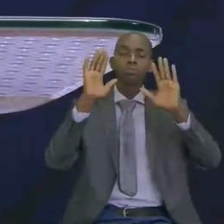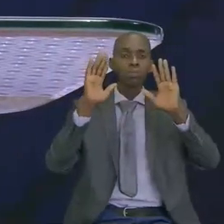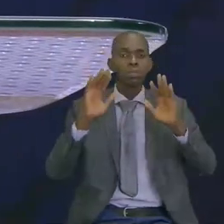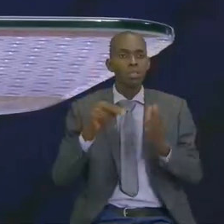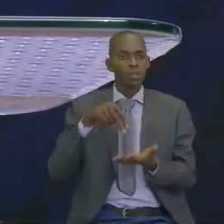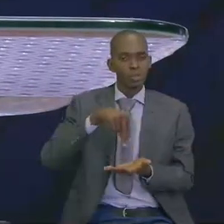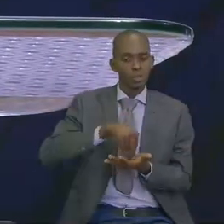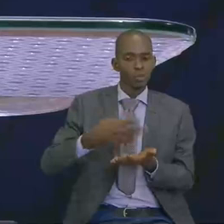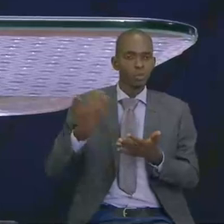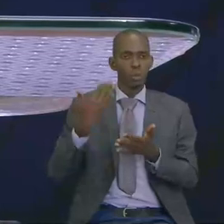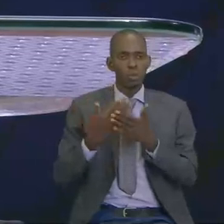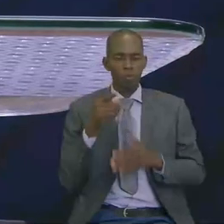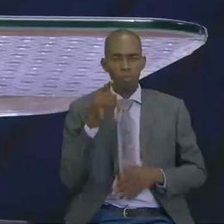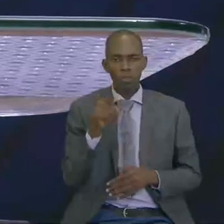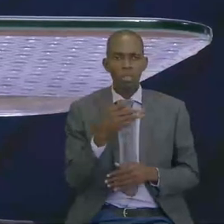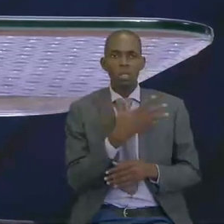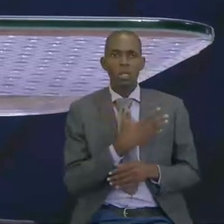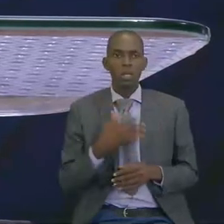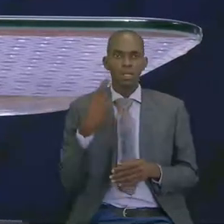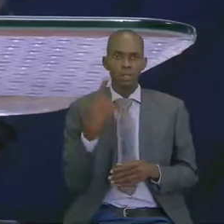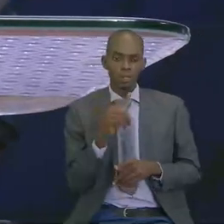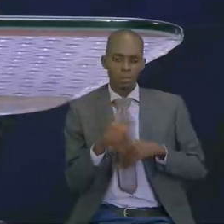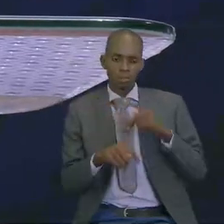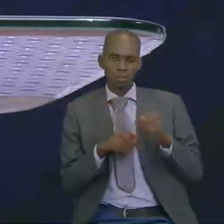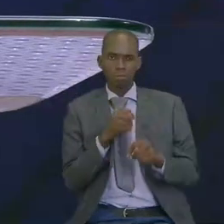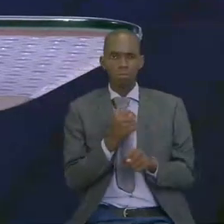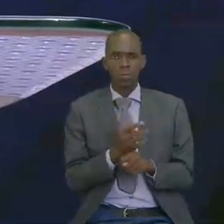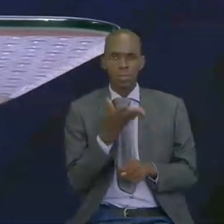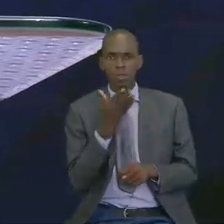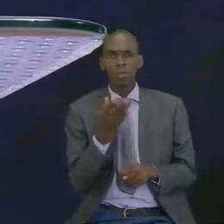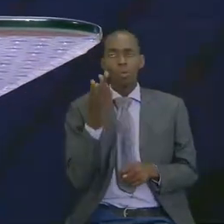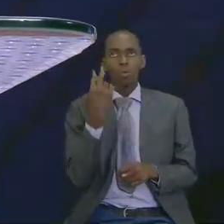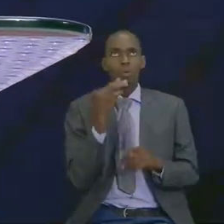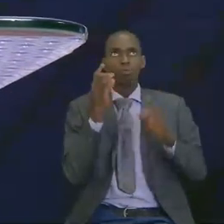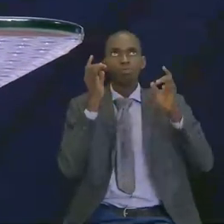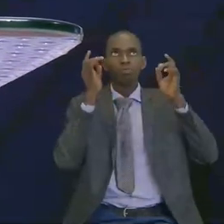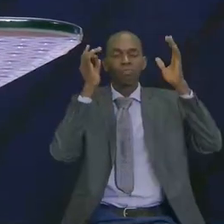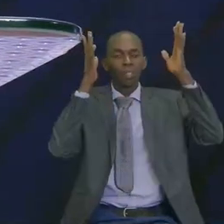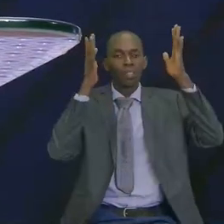extraordinaire. Elle était debout devant toi et son aspect était terrible. 32.